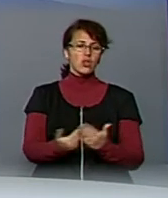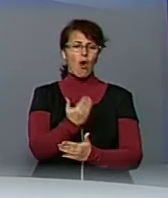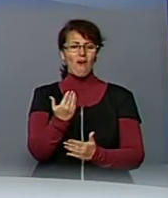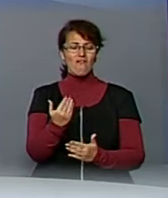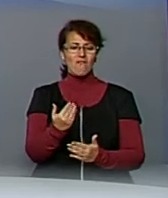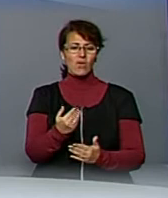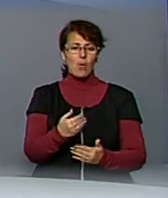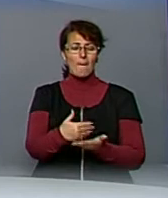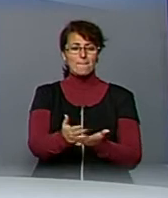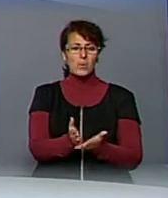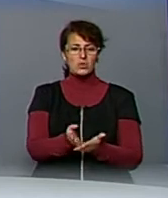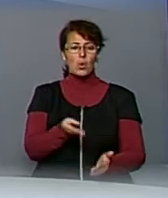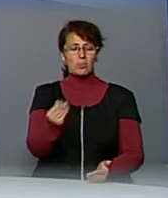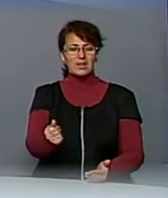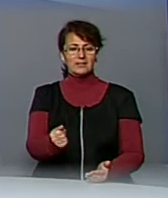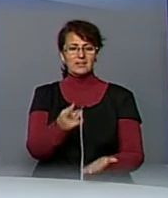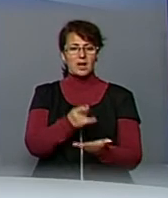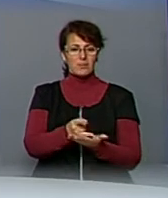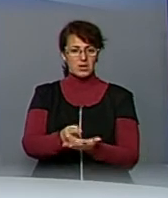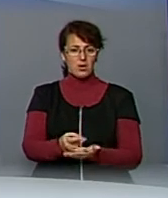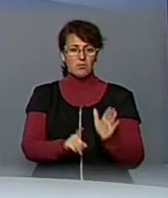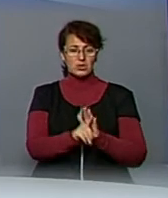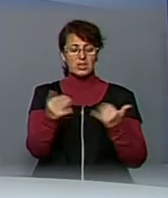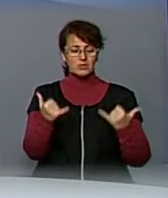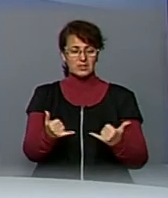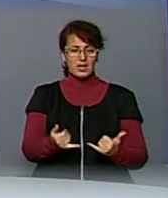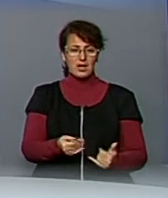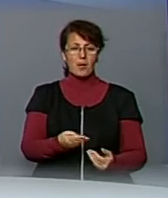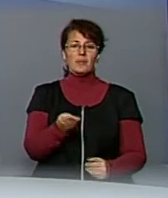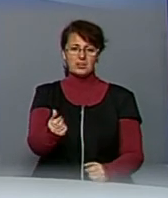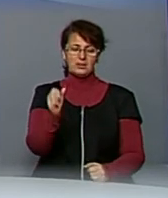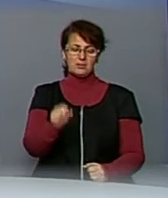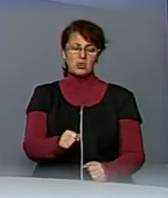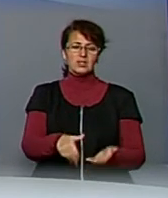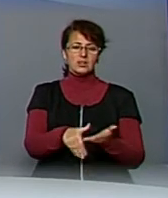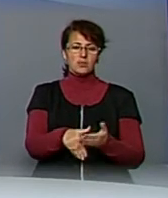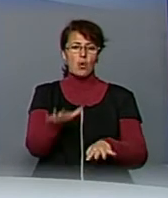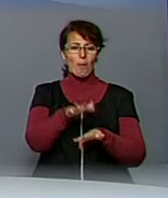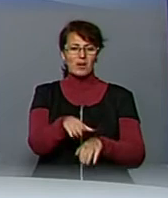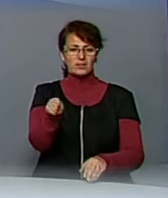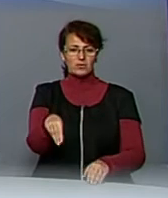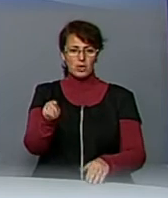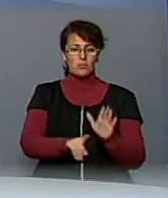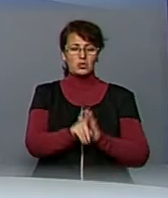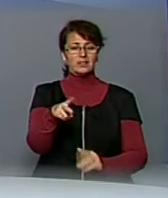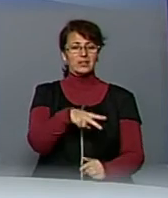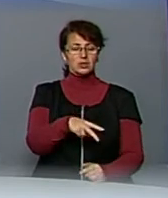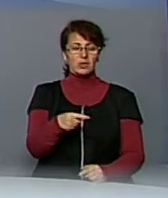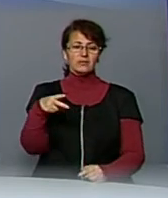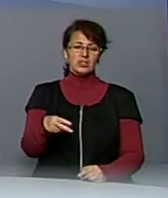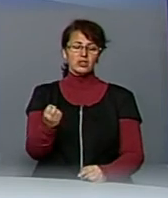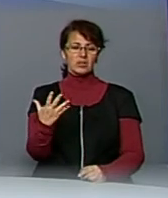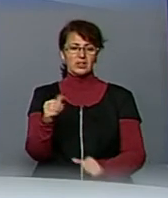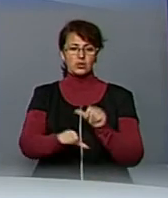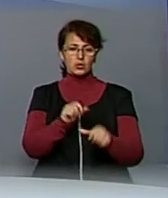за паркування. Відтепер розраховуватися можна за допомогою банківської карти. Від листопада 2015 року у